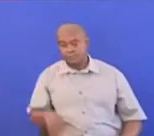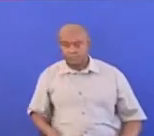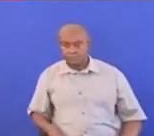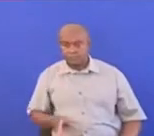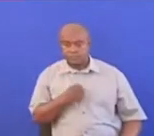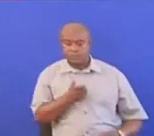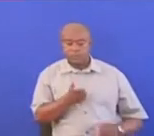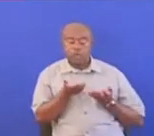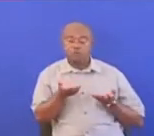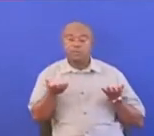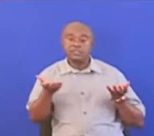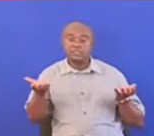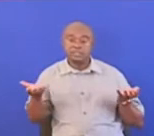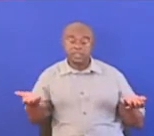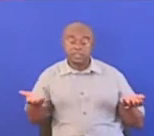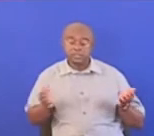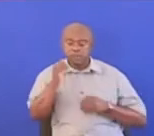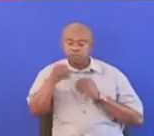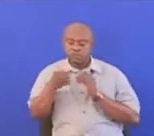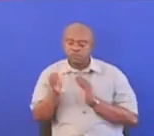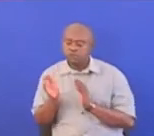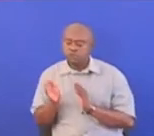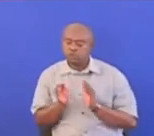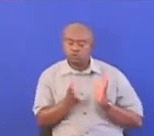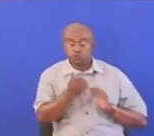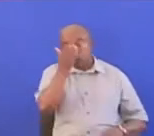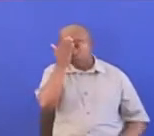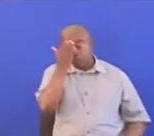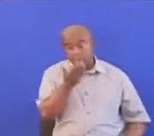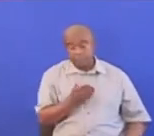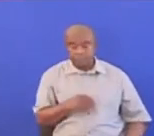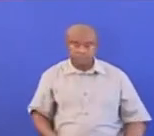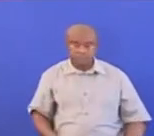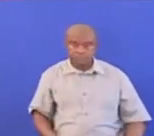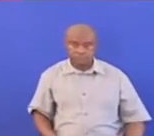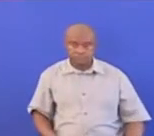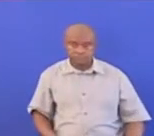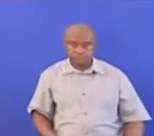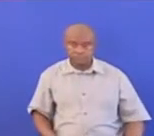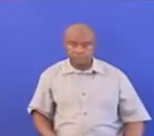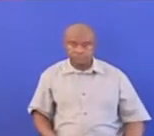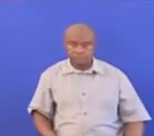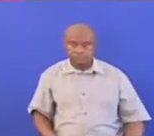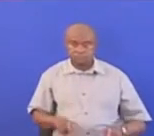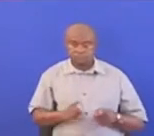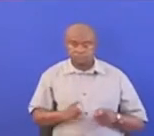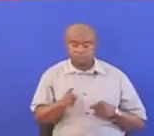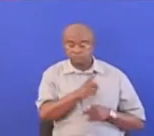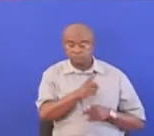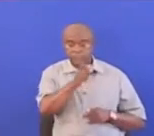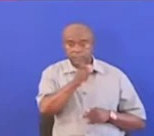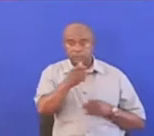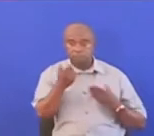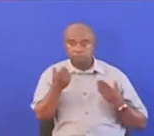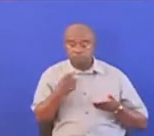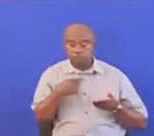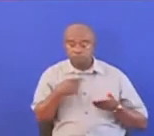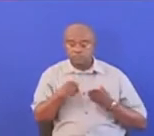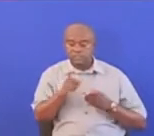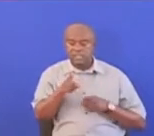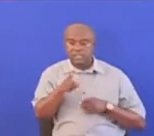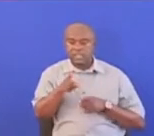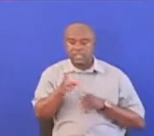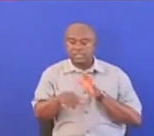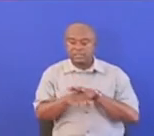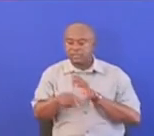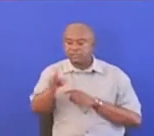machinga, wachimbaji wadogo wadogo tuweze kuwatambua. Lakini pia na wenzetu ambao wanaingia pale kuvua samaki na